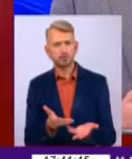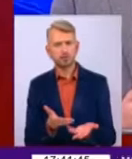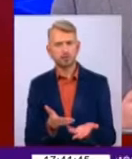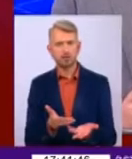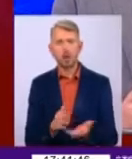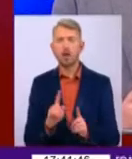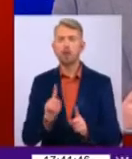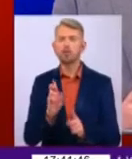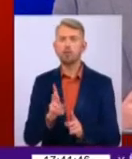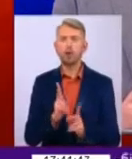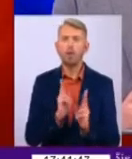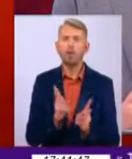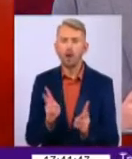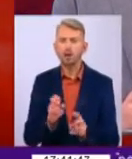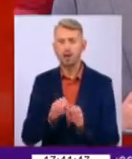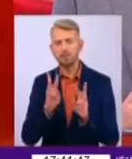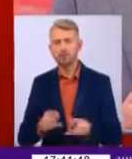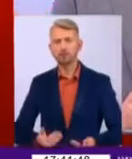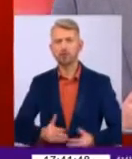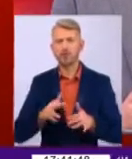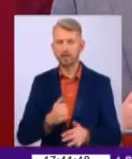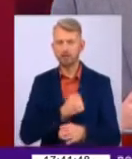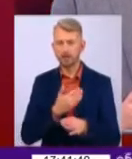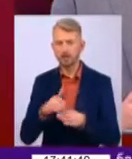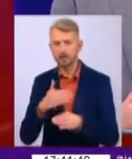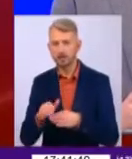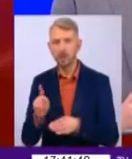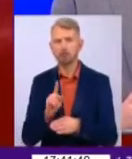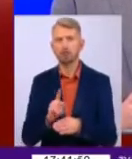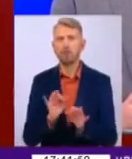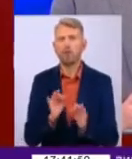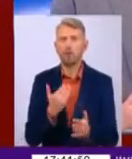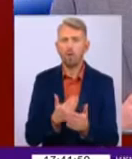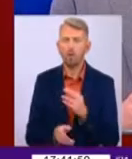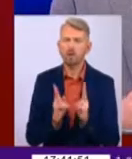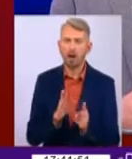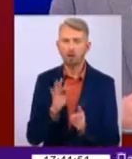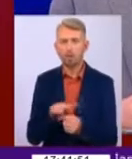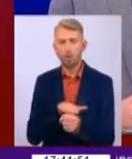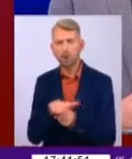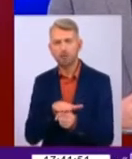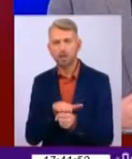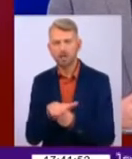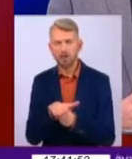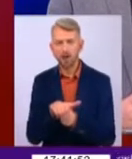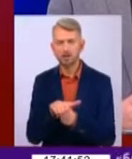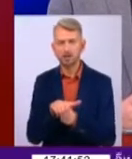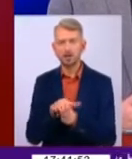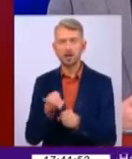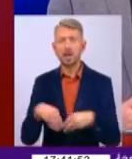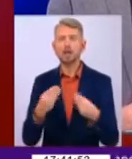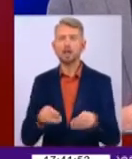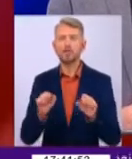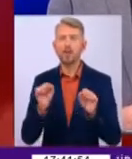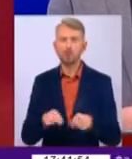займатимуться? Для того, чтобы хоть как-то обеспечить жизнедеятельность частей, для того, чтобы хоть как-то укомплектовать и дать